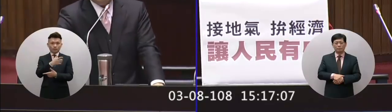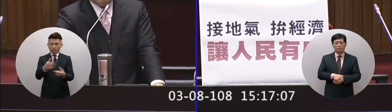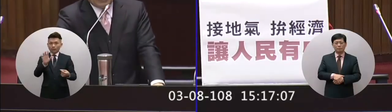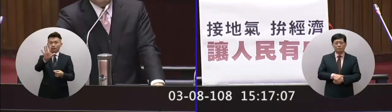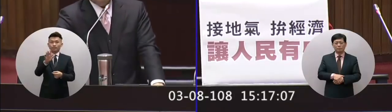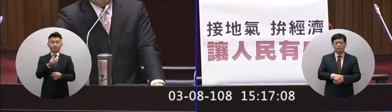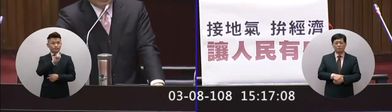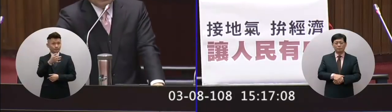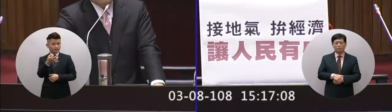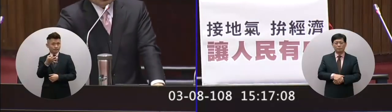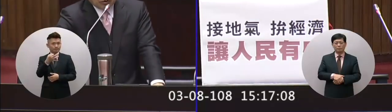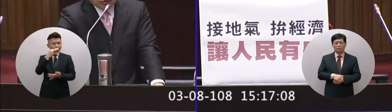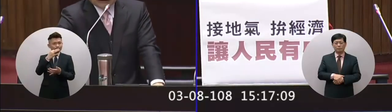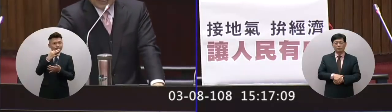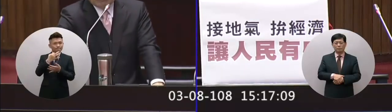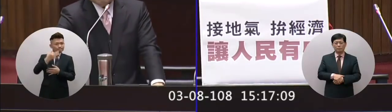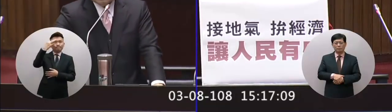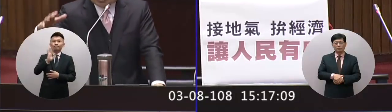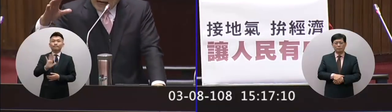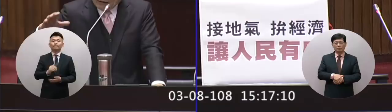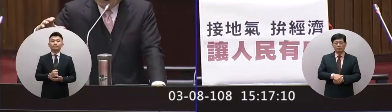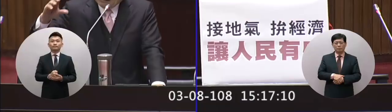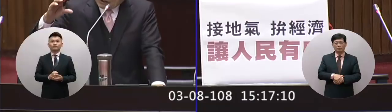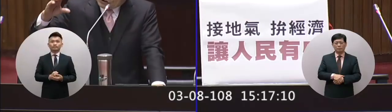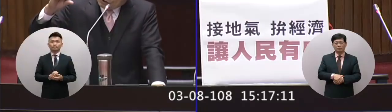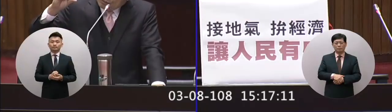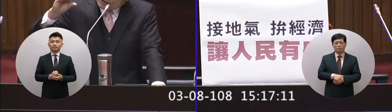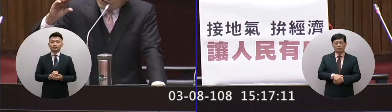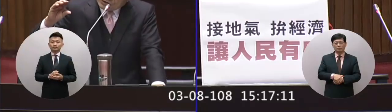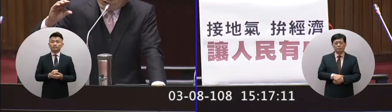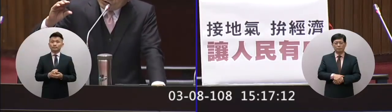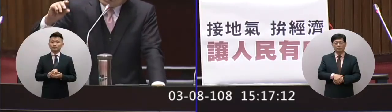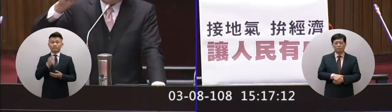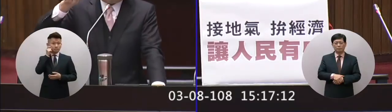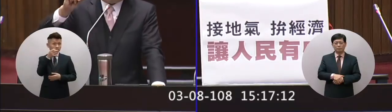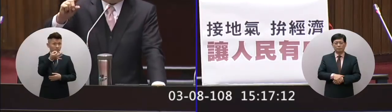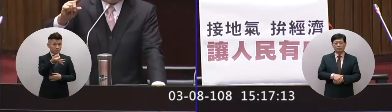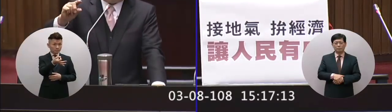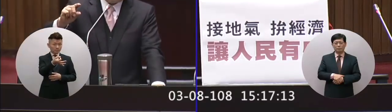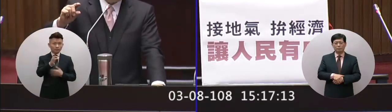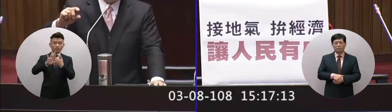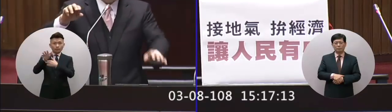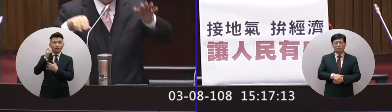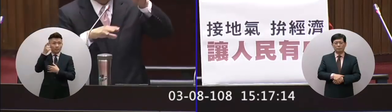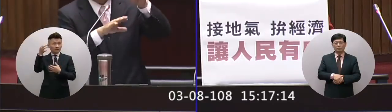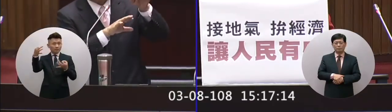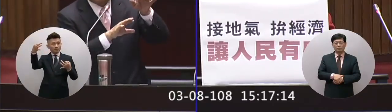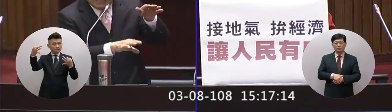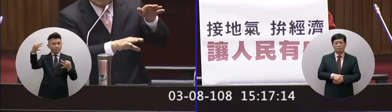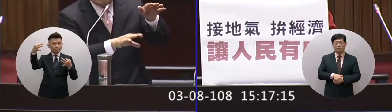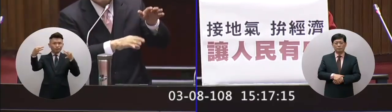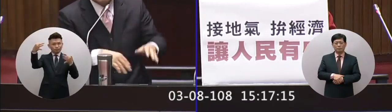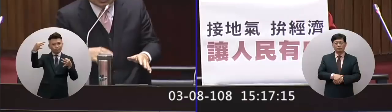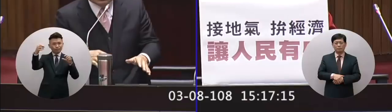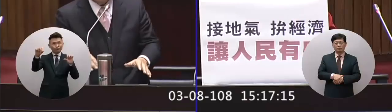价平抑方面，我们所做的让虽然也许我们薪资比起外国的薪资是比